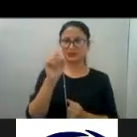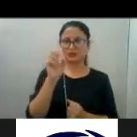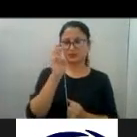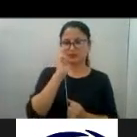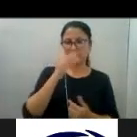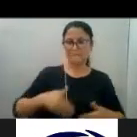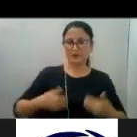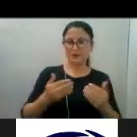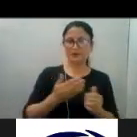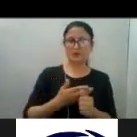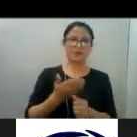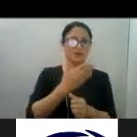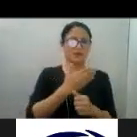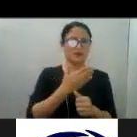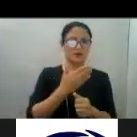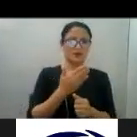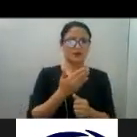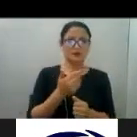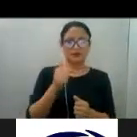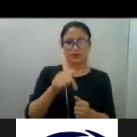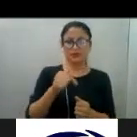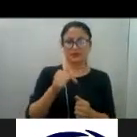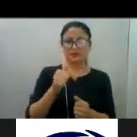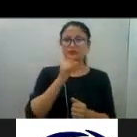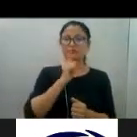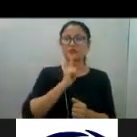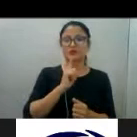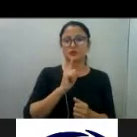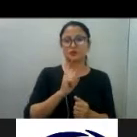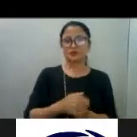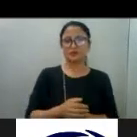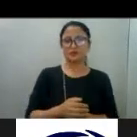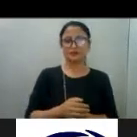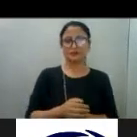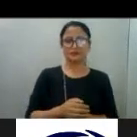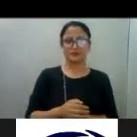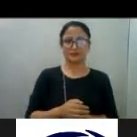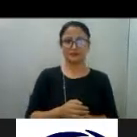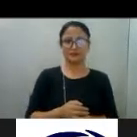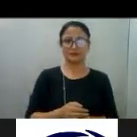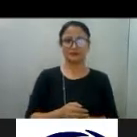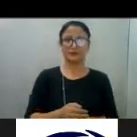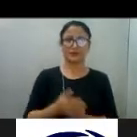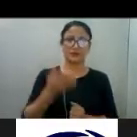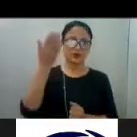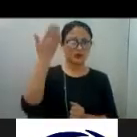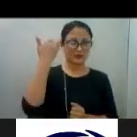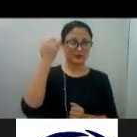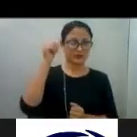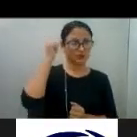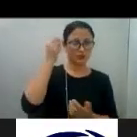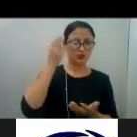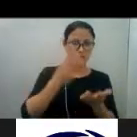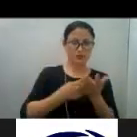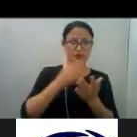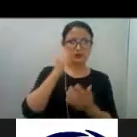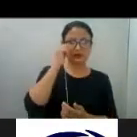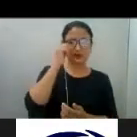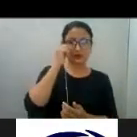पूर्व सन्ध्यामा छौँ, र यस वर्ष चाहिँ को चाहिँ अस्तिकै मात्र हिजोकै मात्र सरी